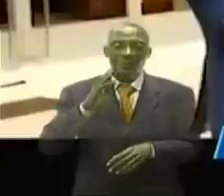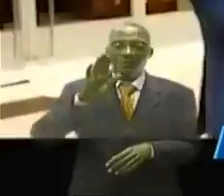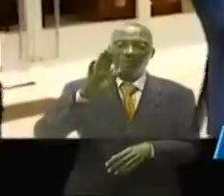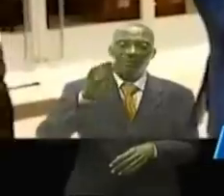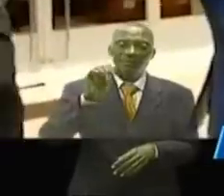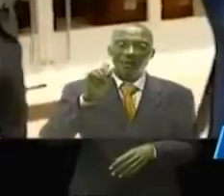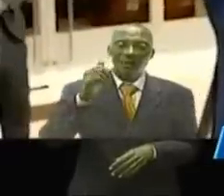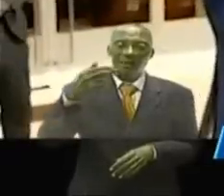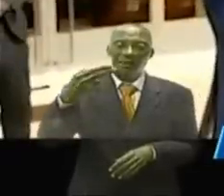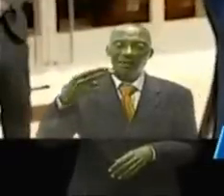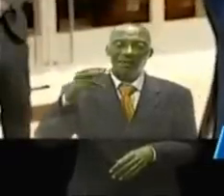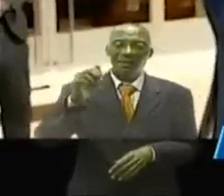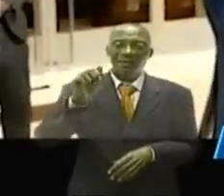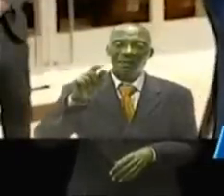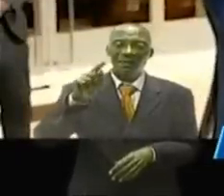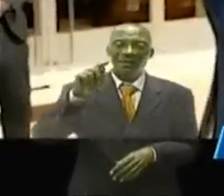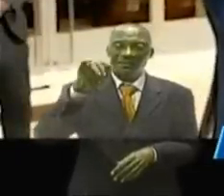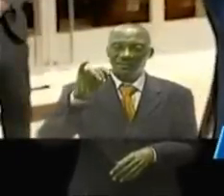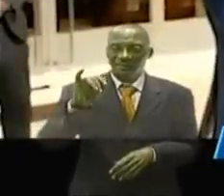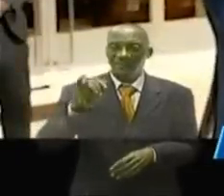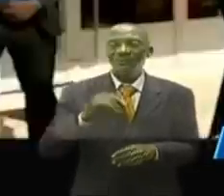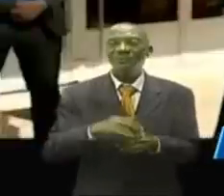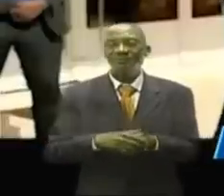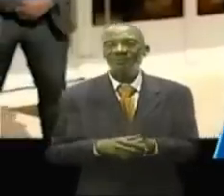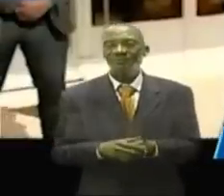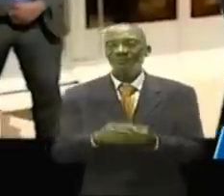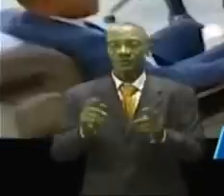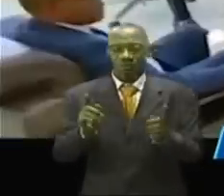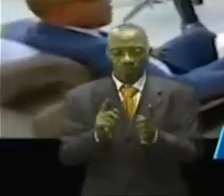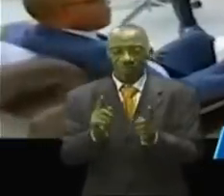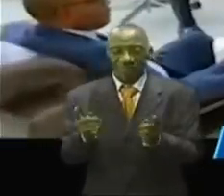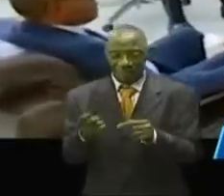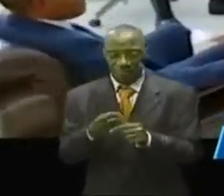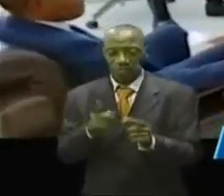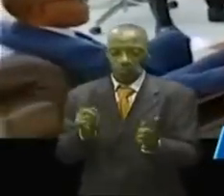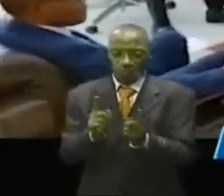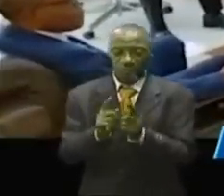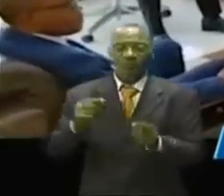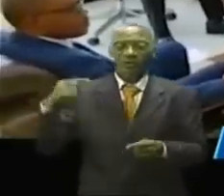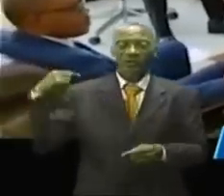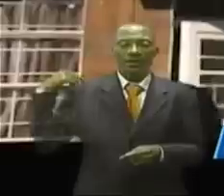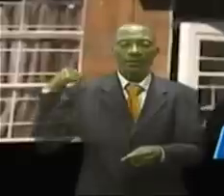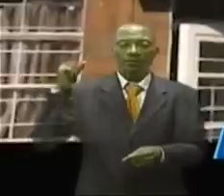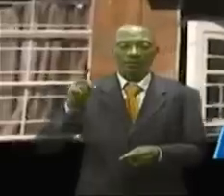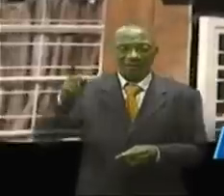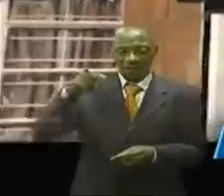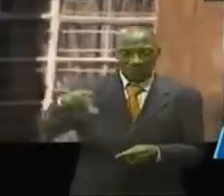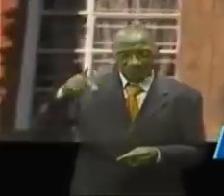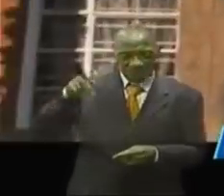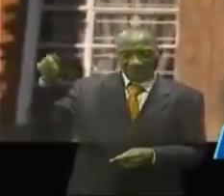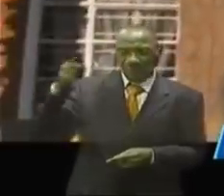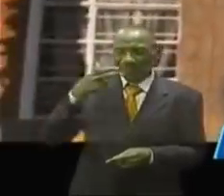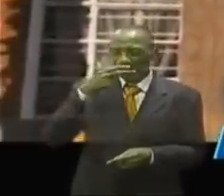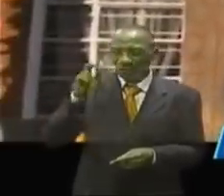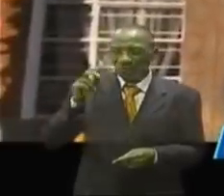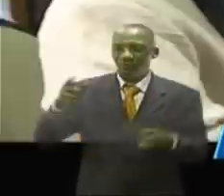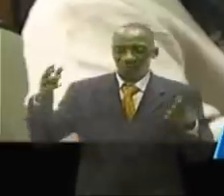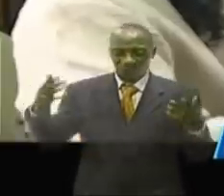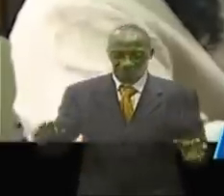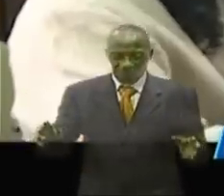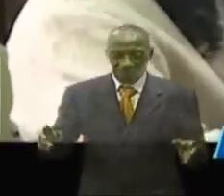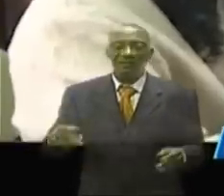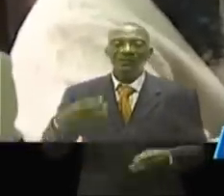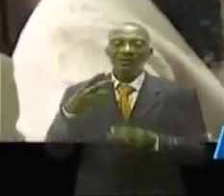Flao a présenté les civilités au gouverneur de province, Théo Ngwabi Djekassi, avant de visiter l'hôpital général